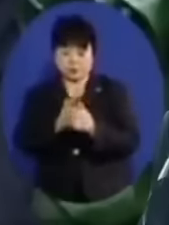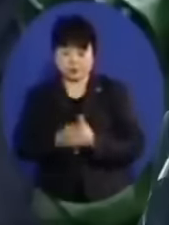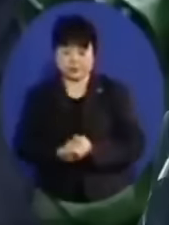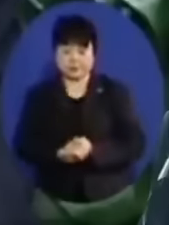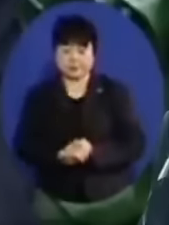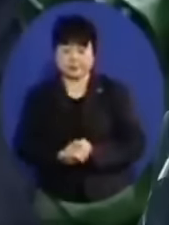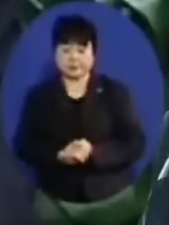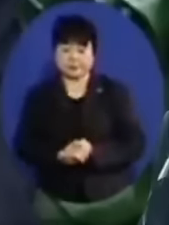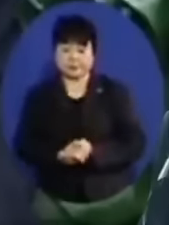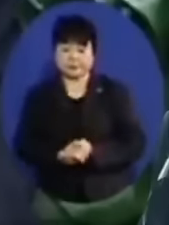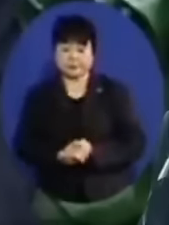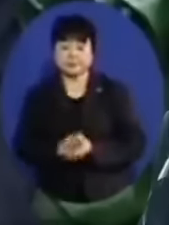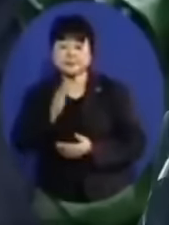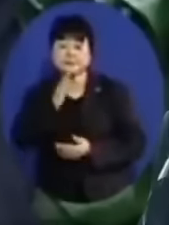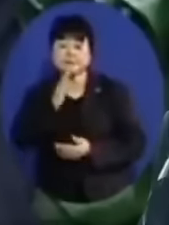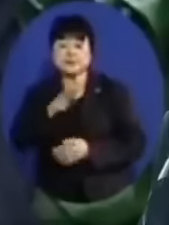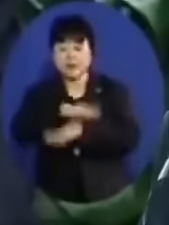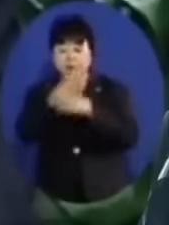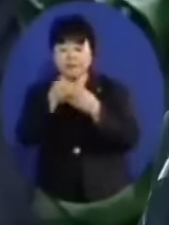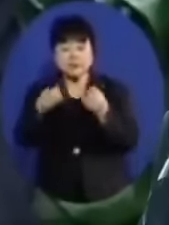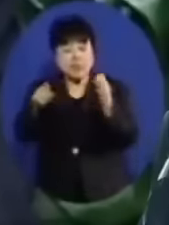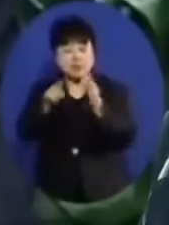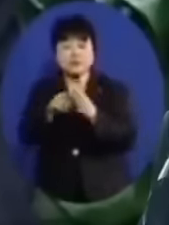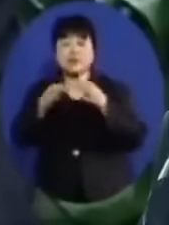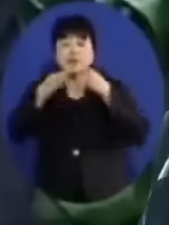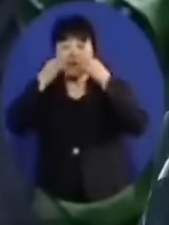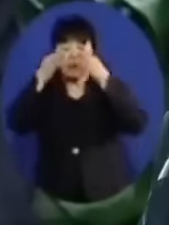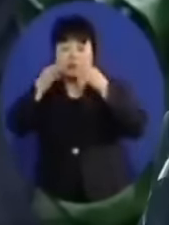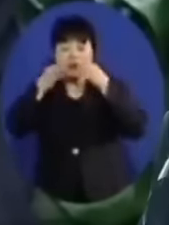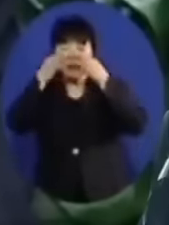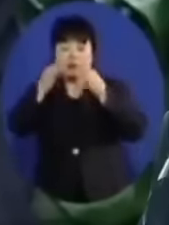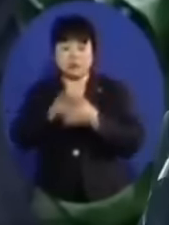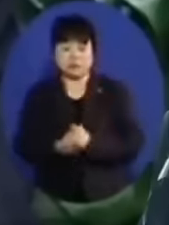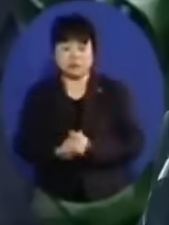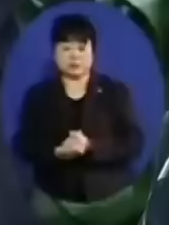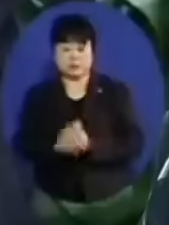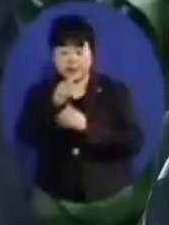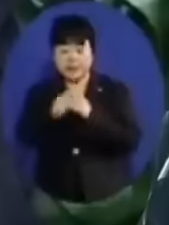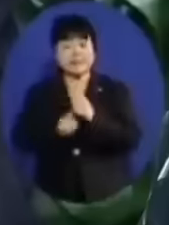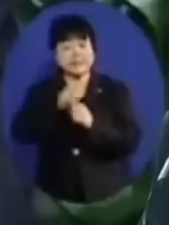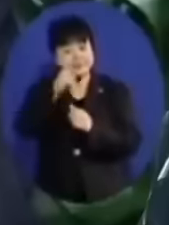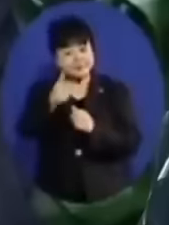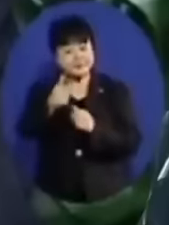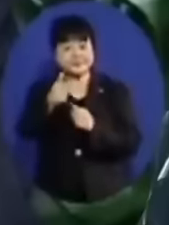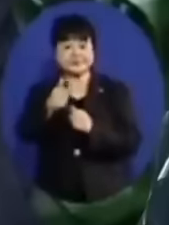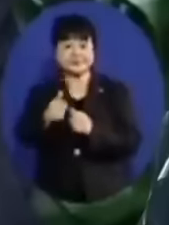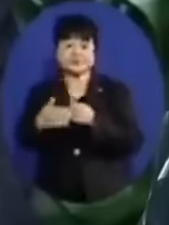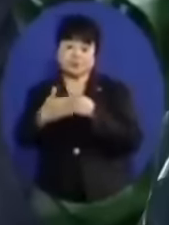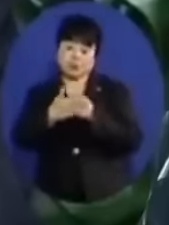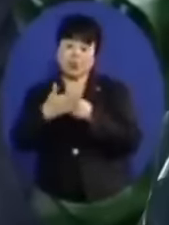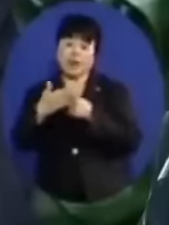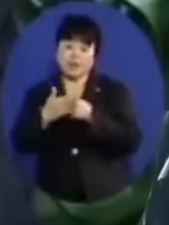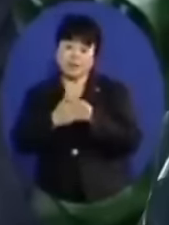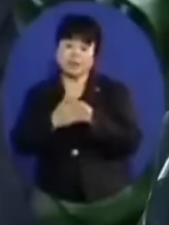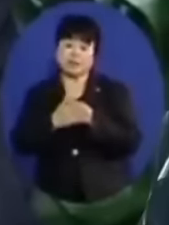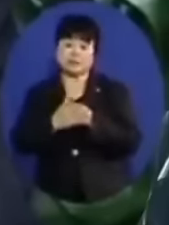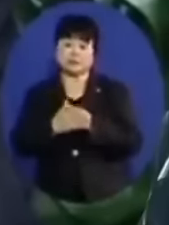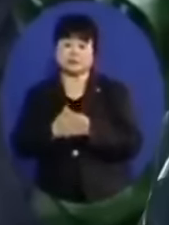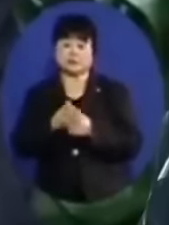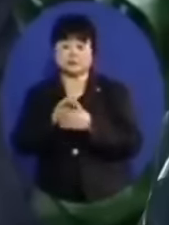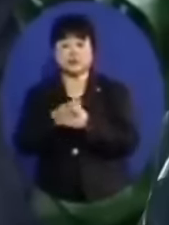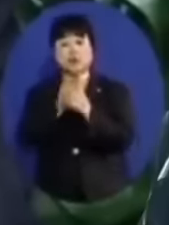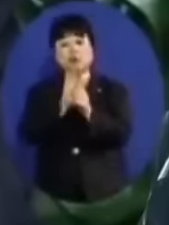그들이 공중을 위해서 애쓰고 힘쓰고 일하고 있는데 하나님의 도우심이 임하도록 기도하라는